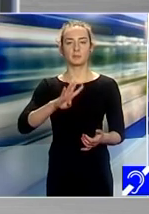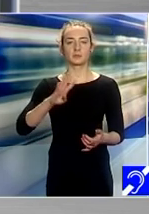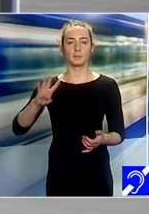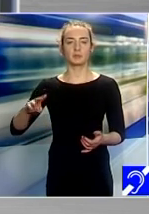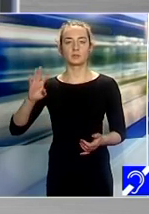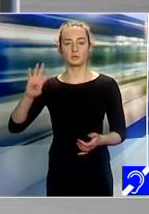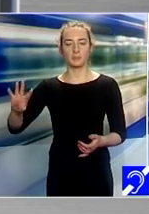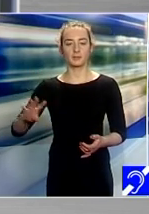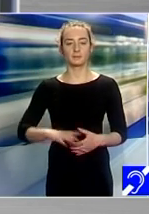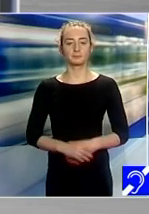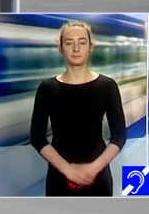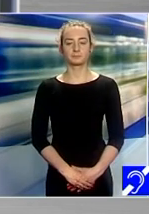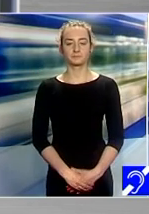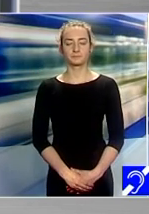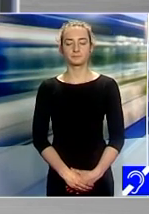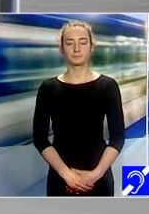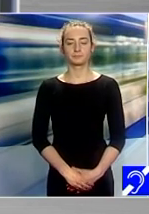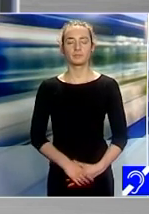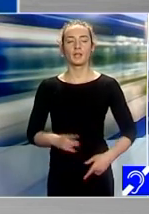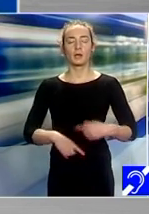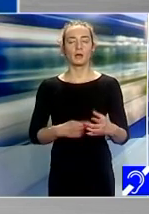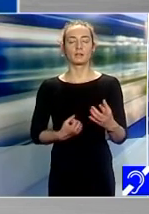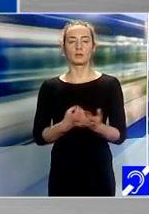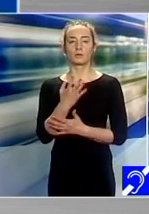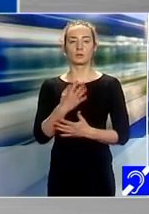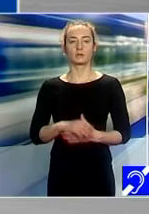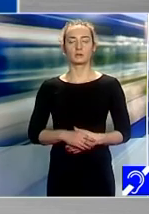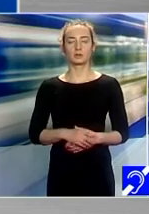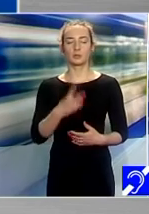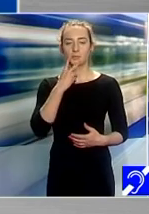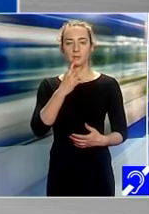444. Alte